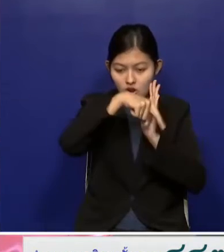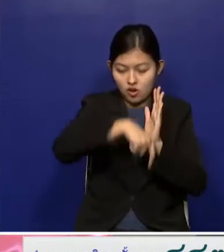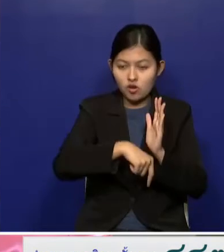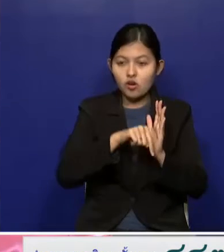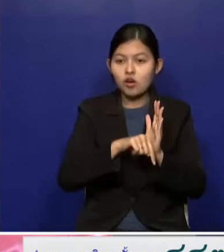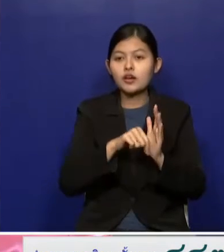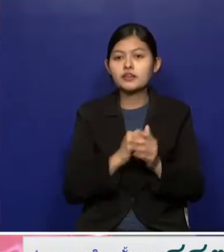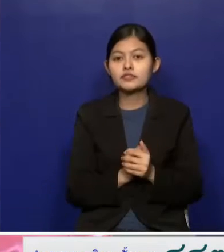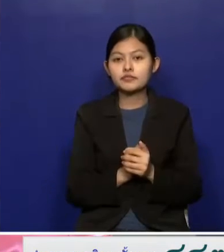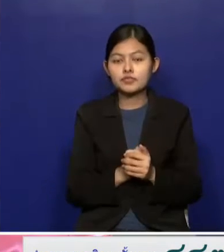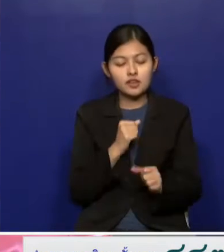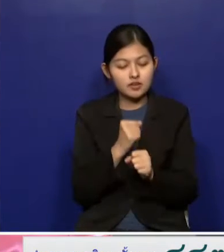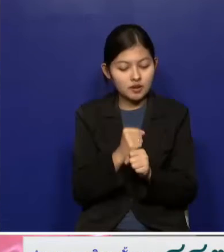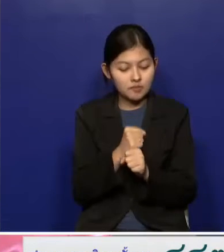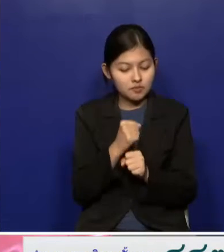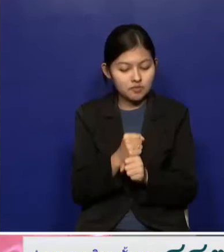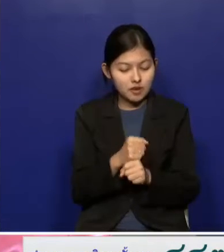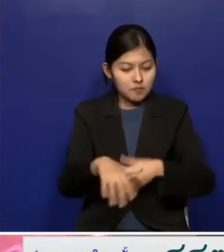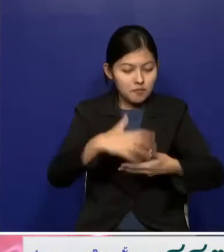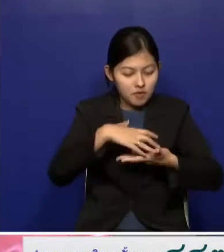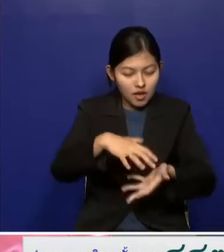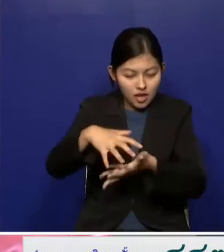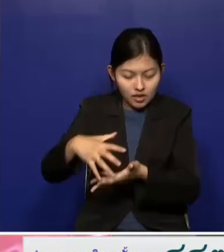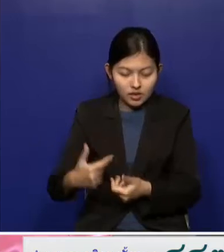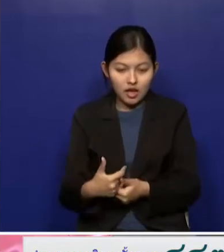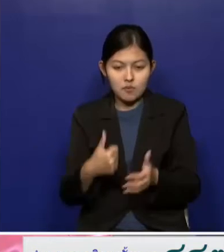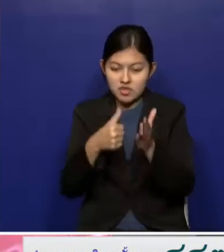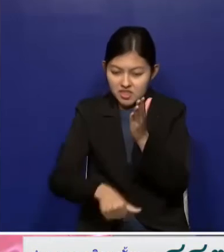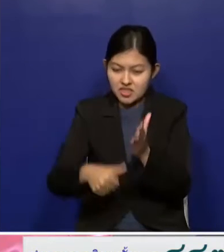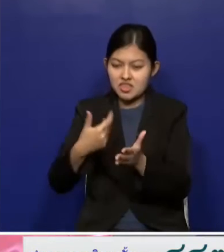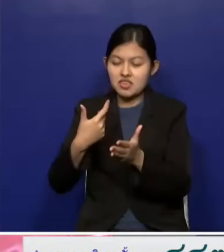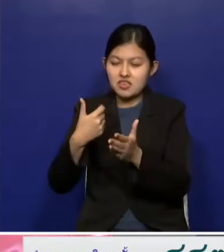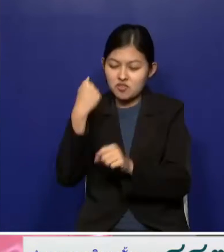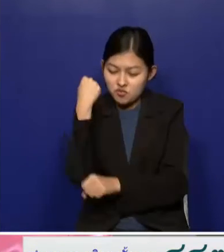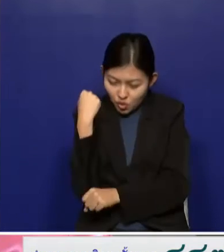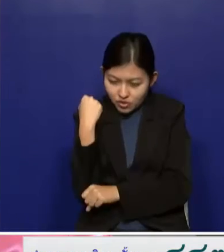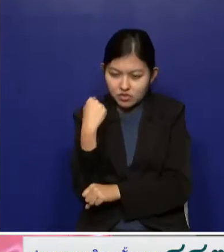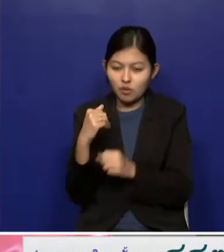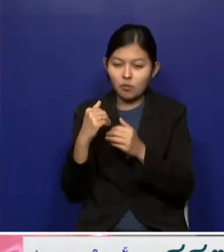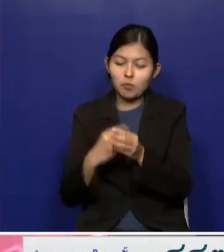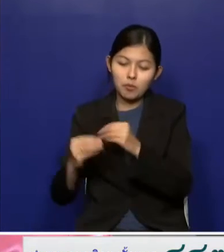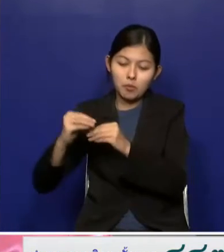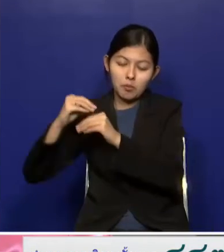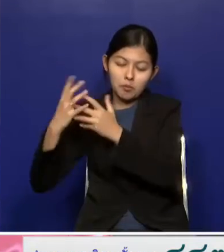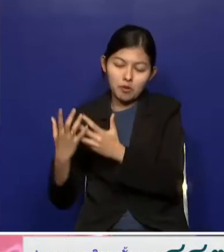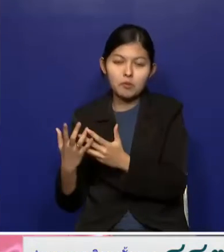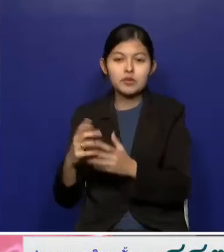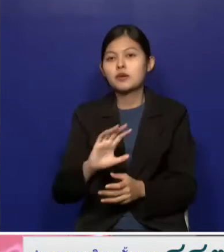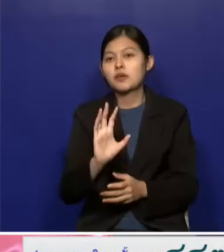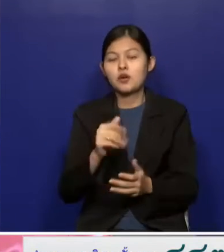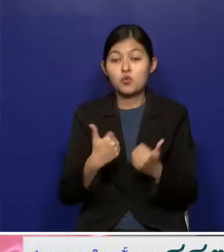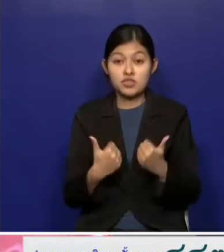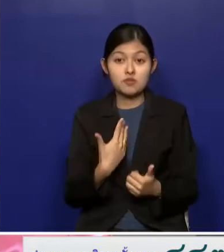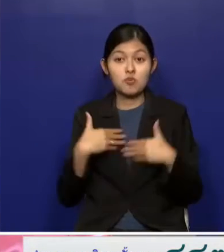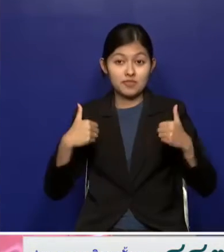กของผมยิ่งธรรมยิงจน ยิงธรรมยิงเป็ี่เป็นศิทธิยิงธรมยิงโล้ลหลายครับวันนี้ผมดีใจ